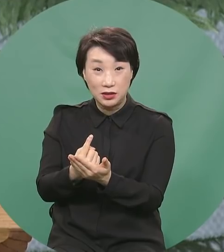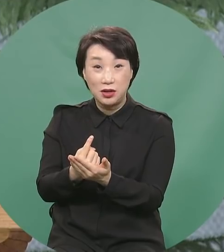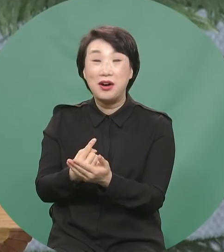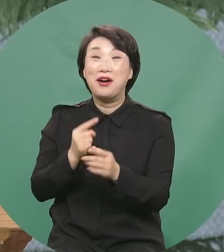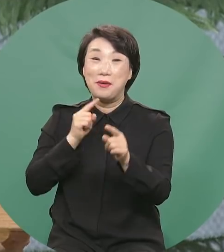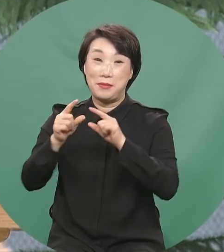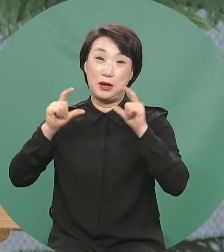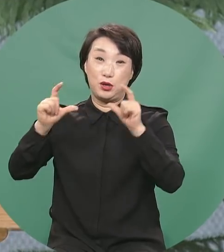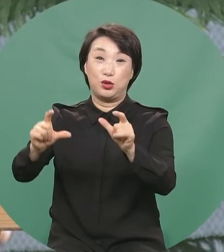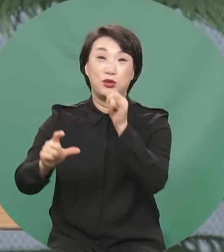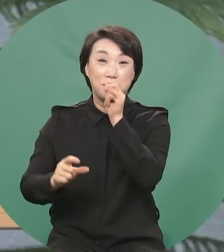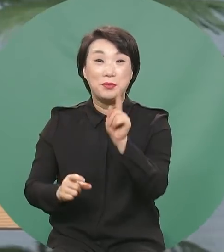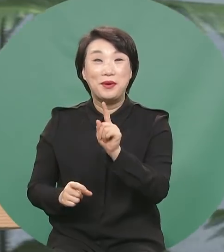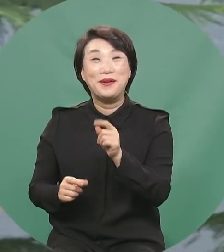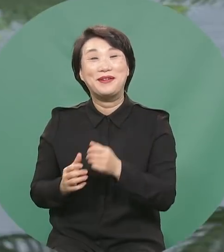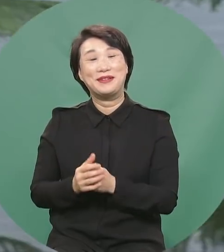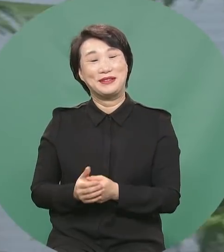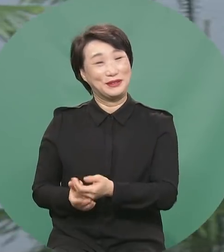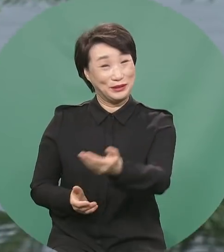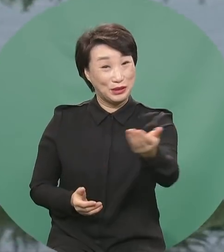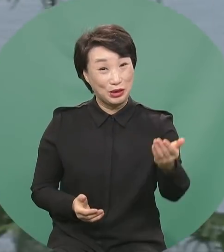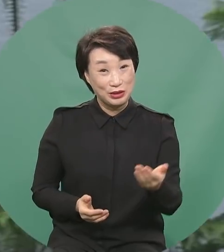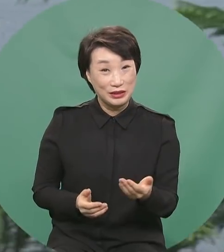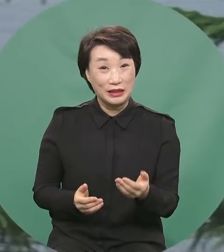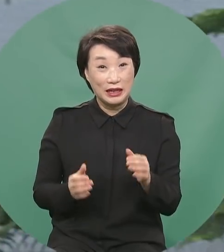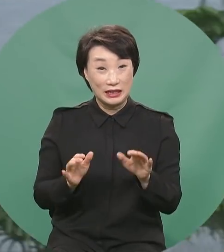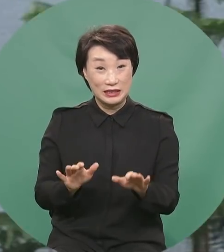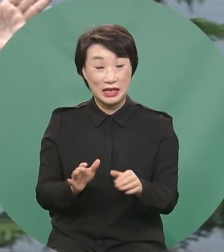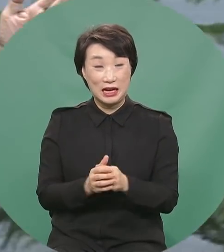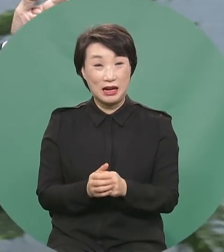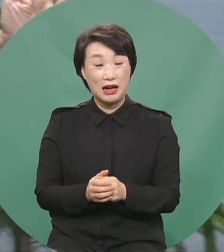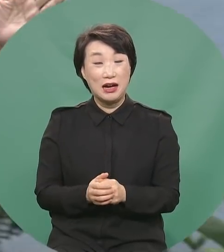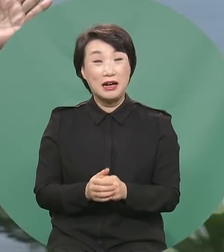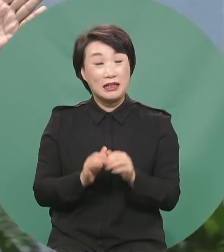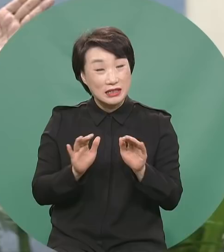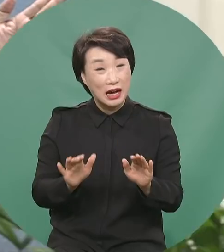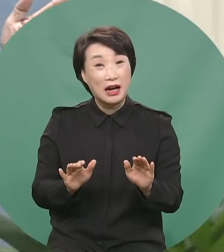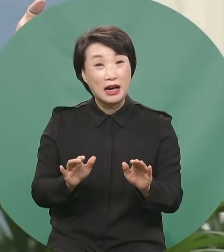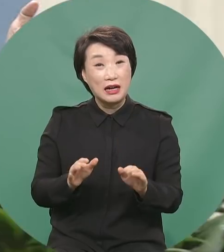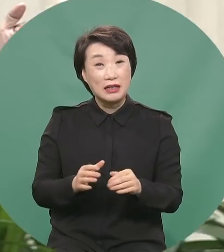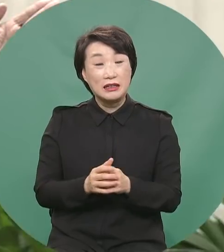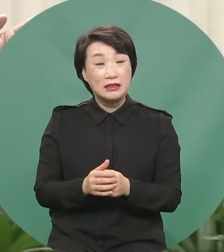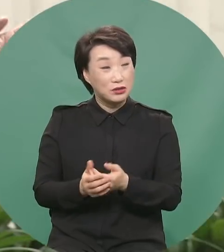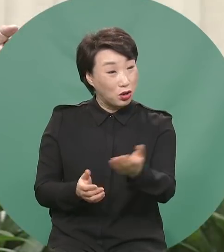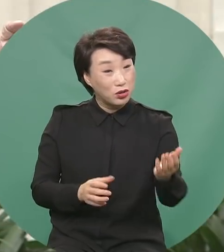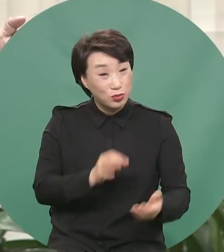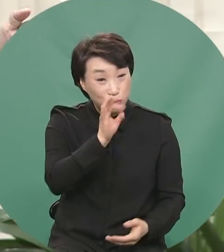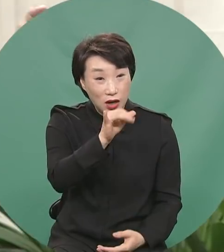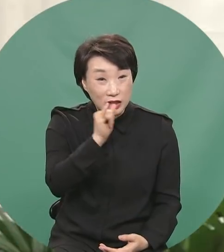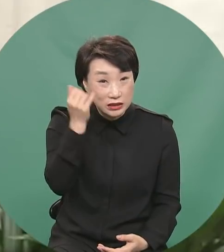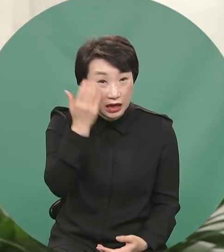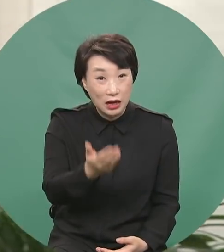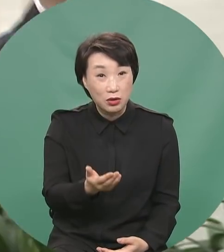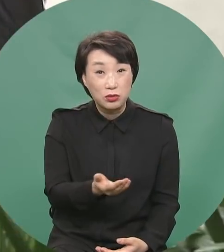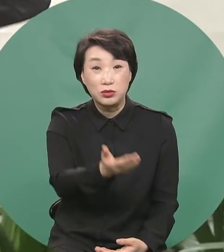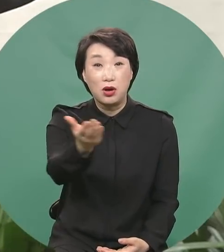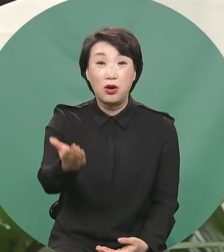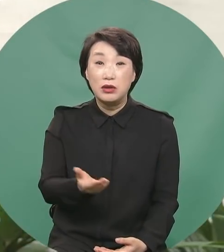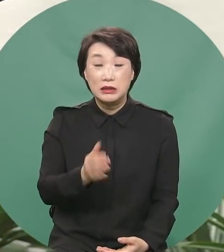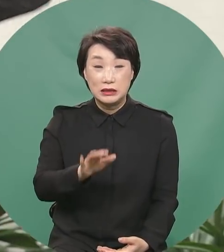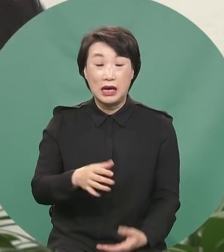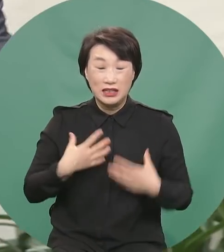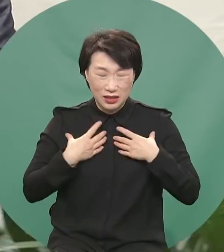하시는 말씀이 너에게 도대체 가능성이 없느냐? 너는